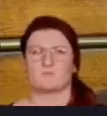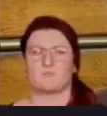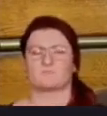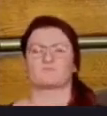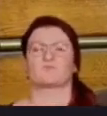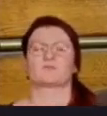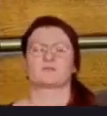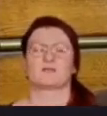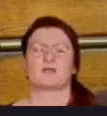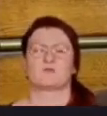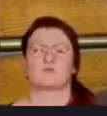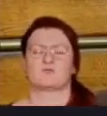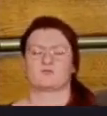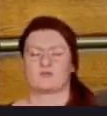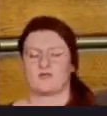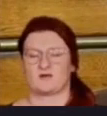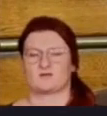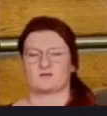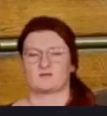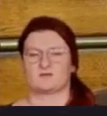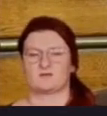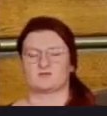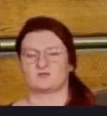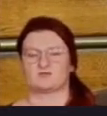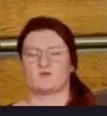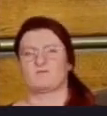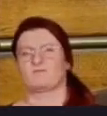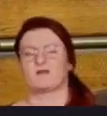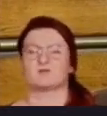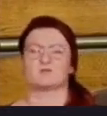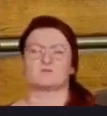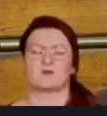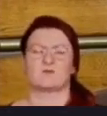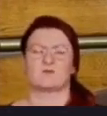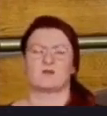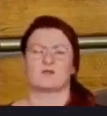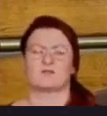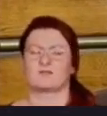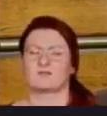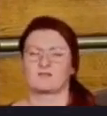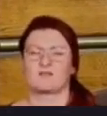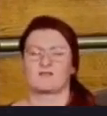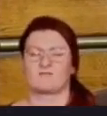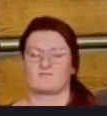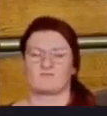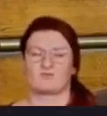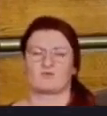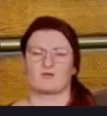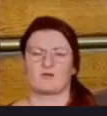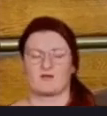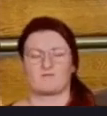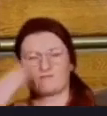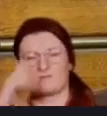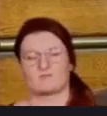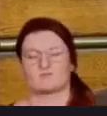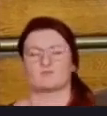się stało w ciągu tych 4 lat, że wasza uchwała, niezrealizowana, jak wiemy z